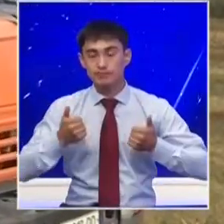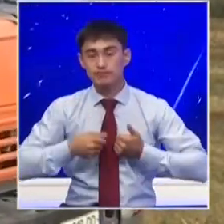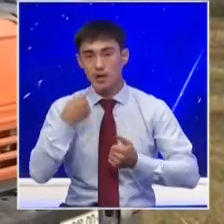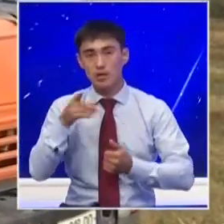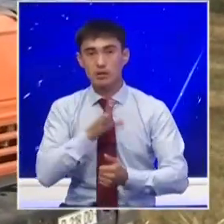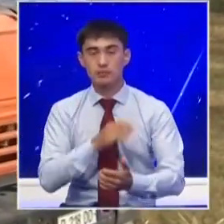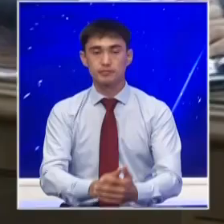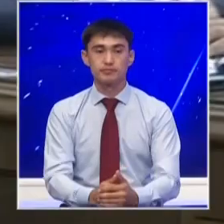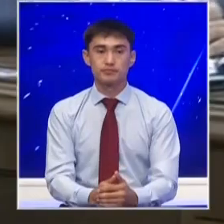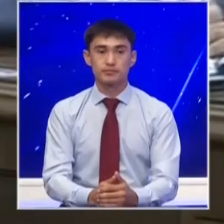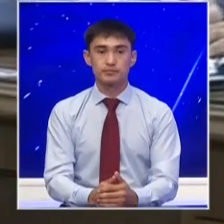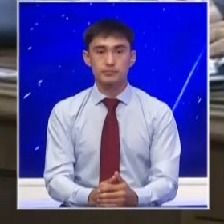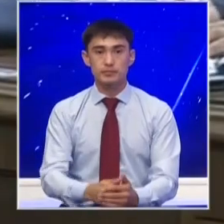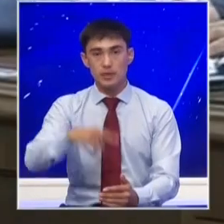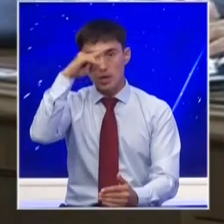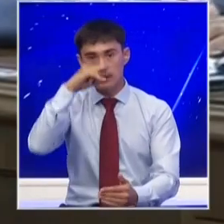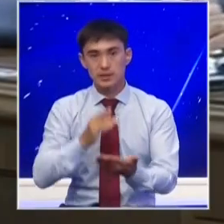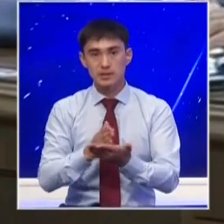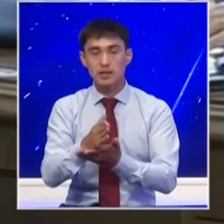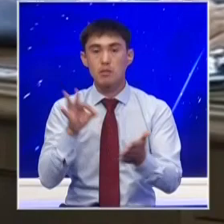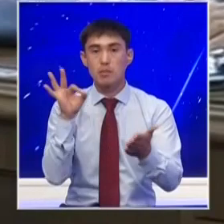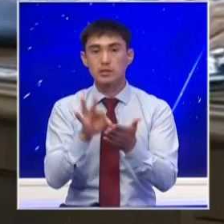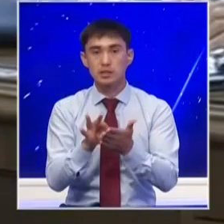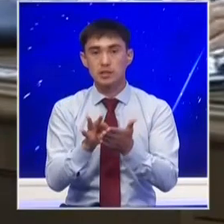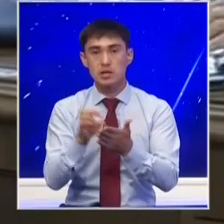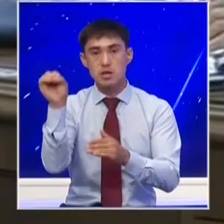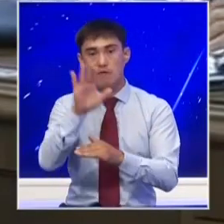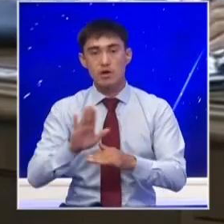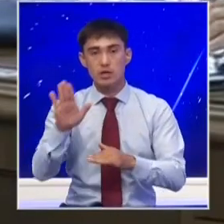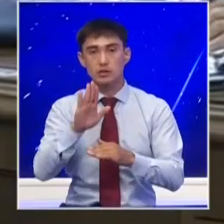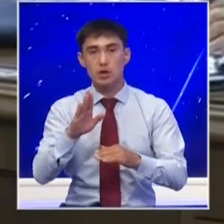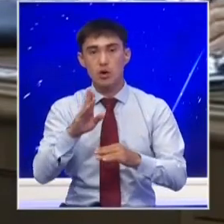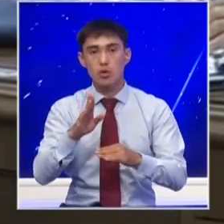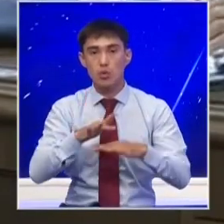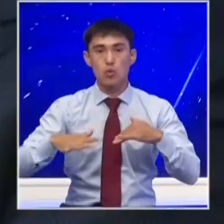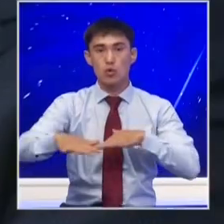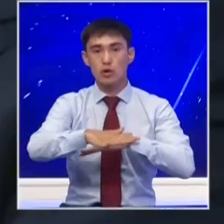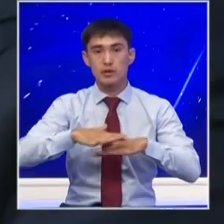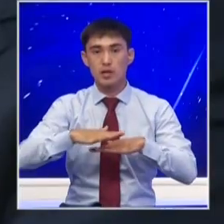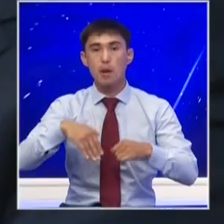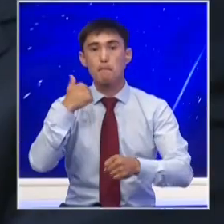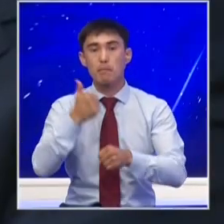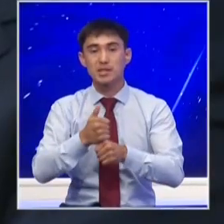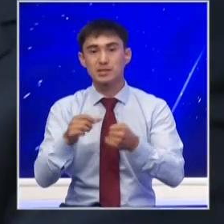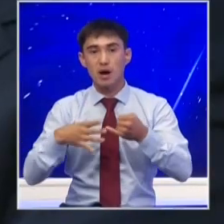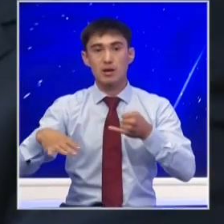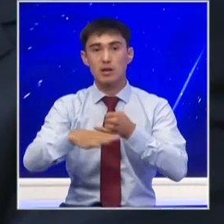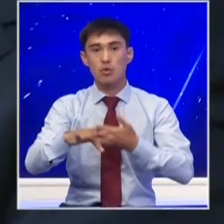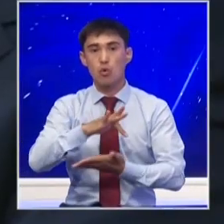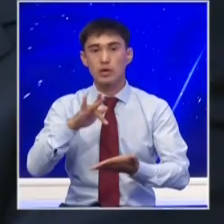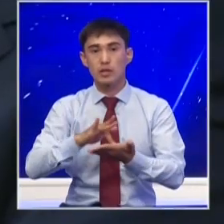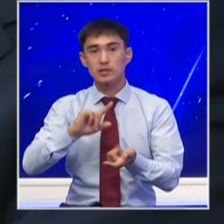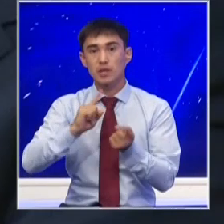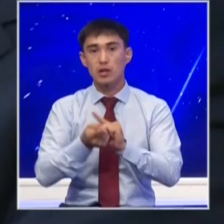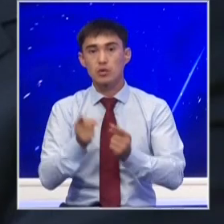керектігін айтты. Қазақстанның стратегиялық мақсаты Евразия құрылымындағы басты аграрлық орталықтың